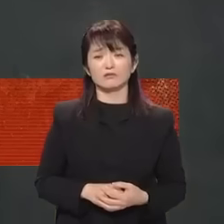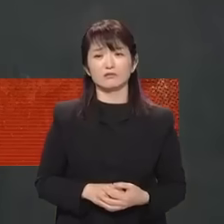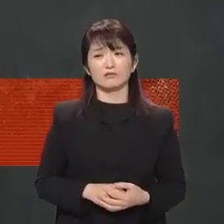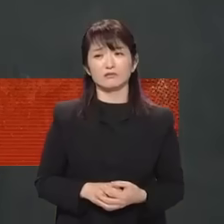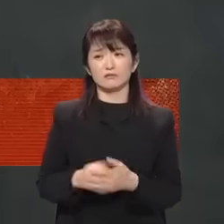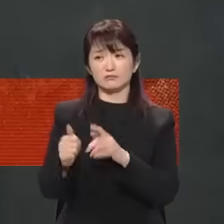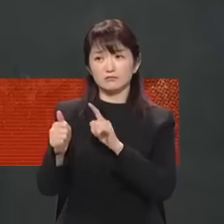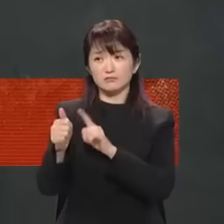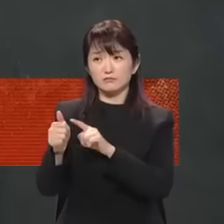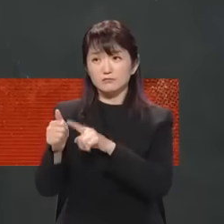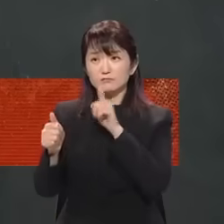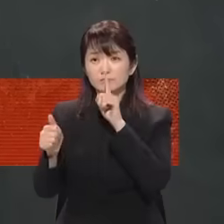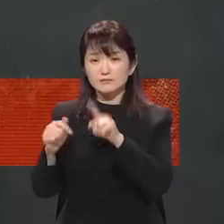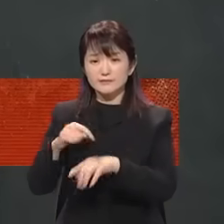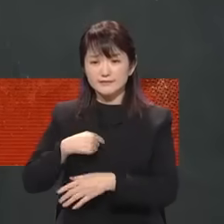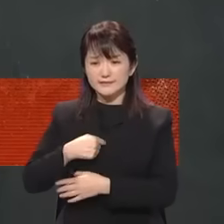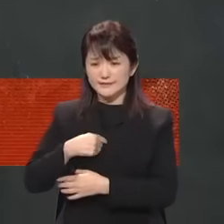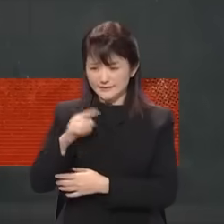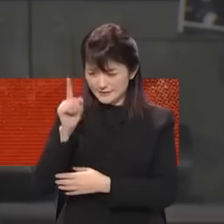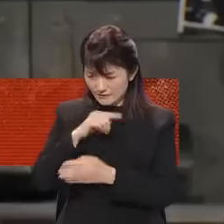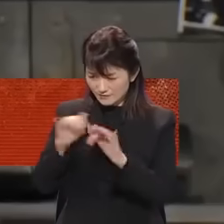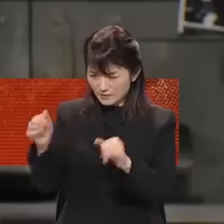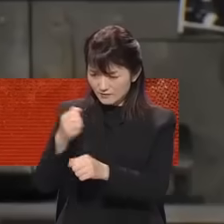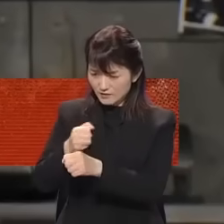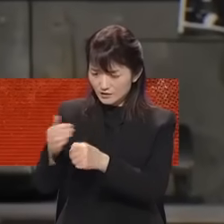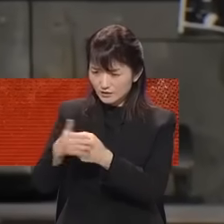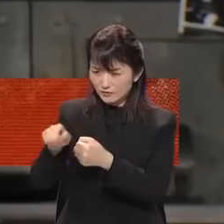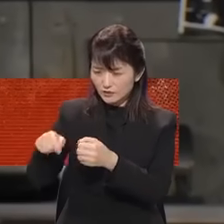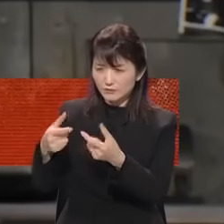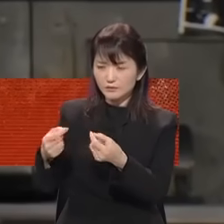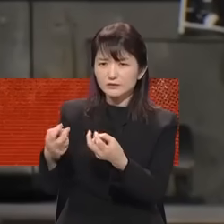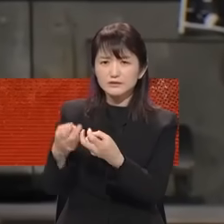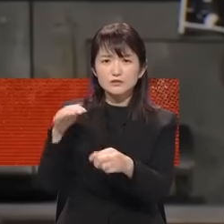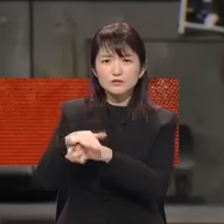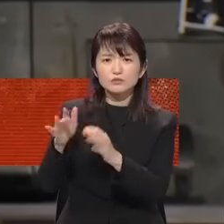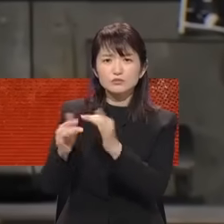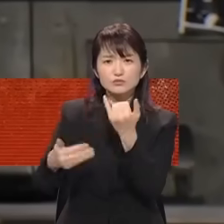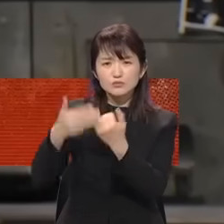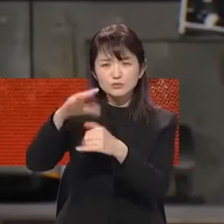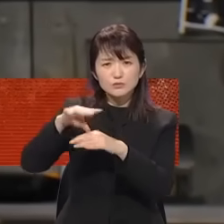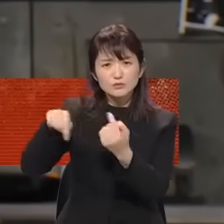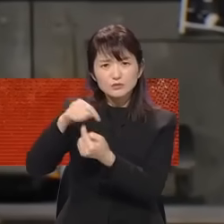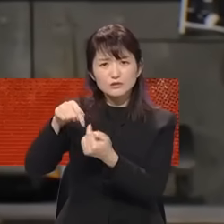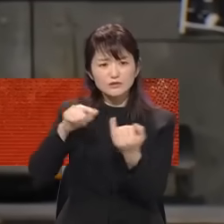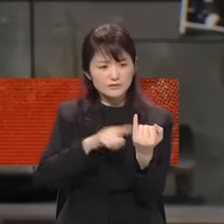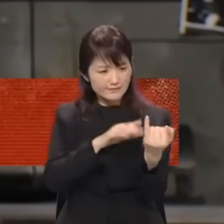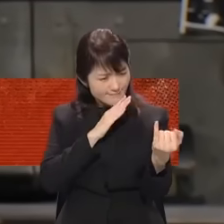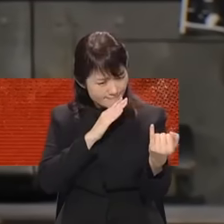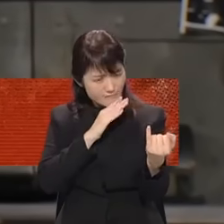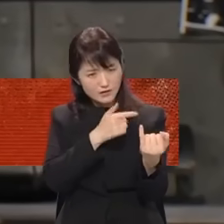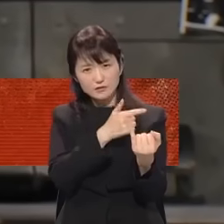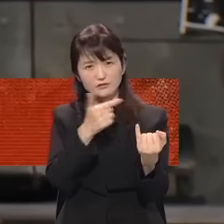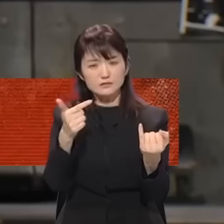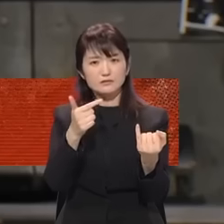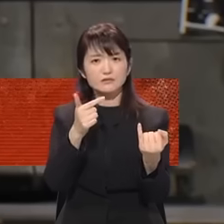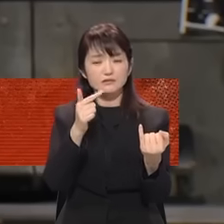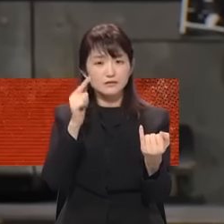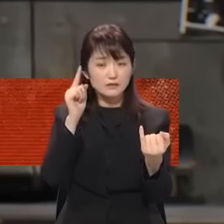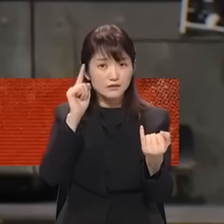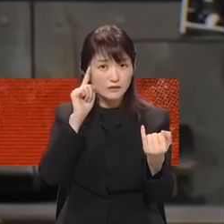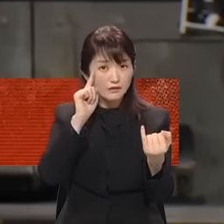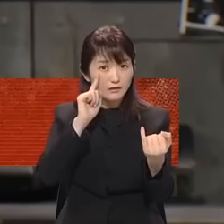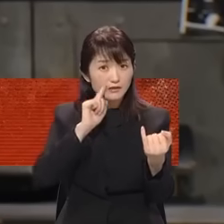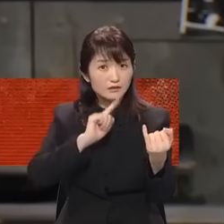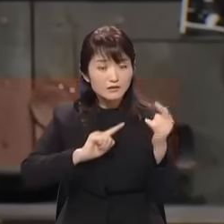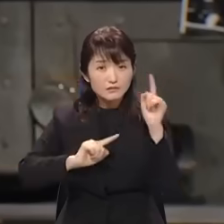주장은 자기를 나쁜 사람 만들었으니까 그런 식으로 유튜브 운영하면 너 그러다 진짜로 크게 당할 수도 있다 진짜 아까